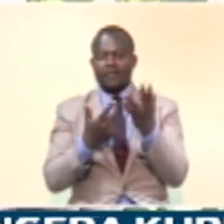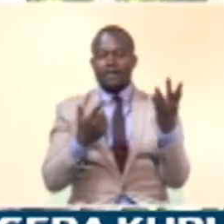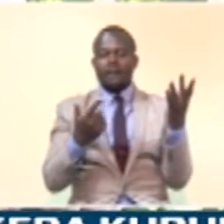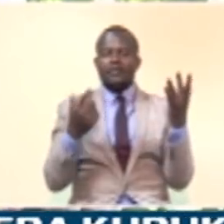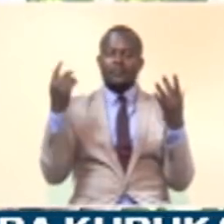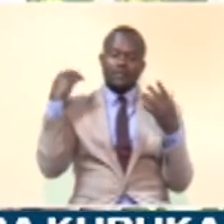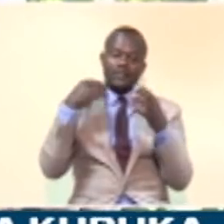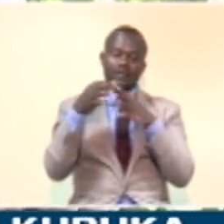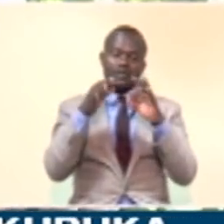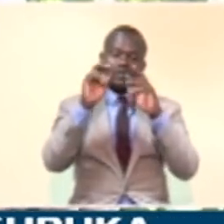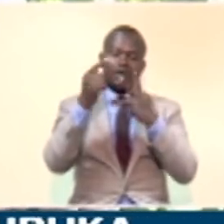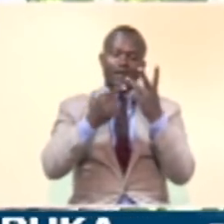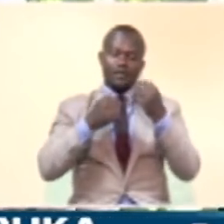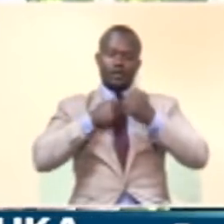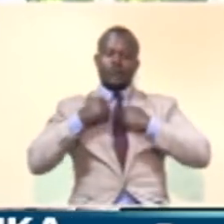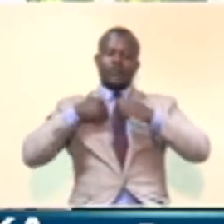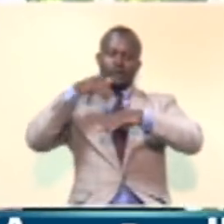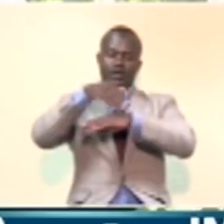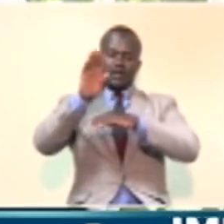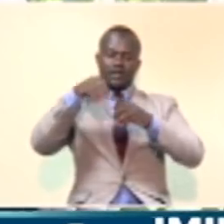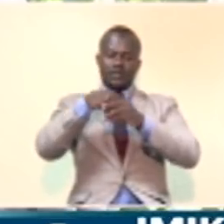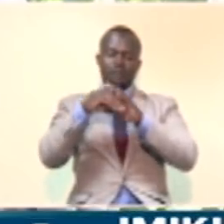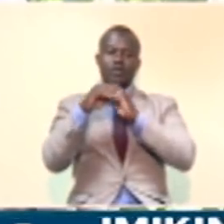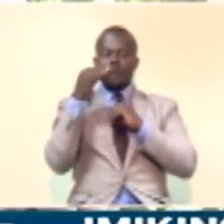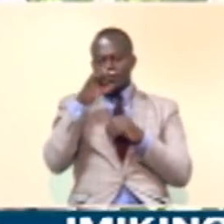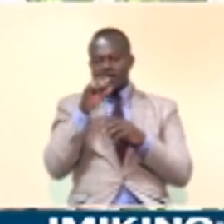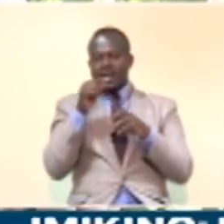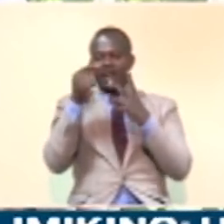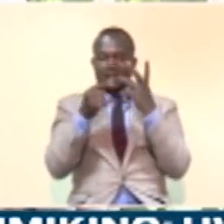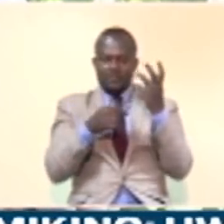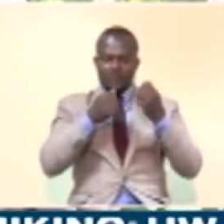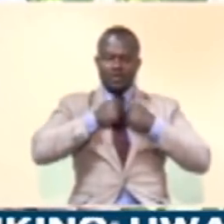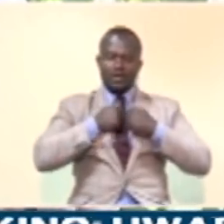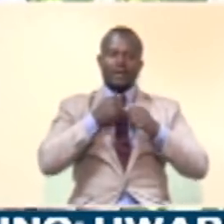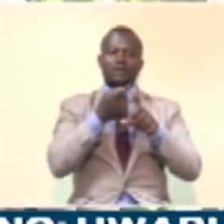ntangira nababwiye ko hari iby'u Rwanda rwohereza mu Bufaransa hari nibyo Bufaransa nabyo